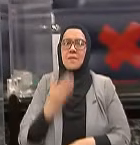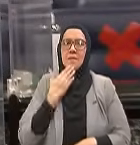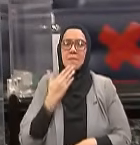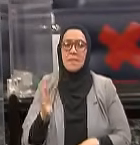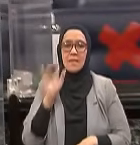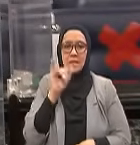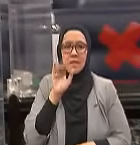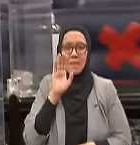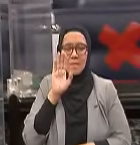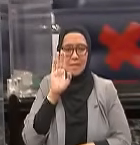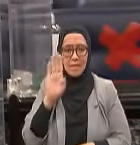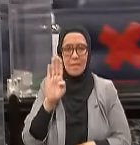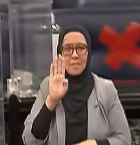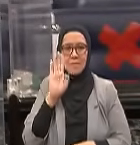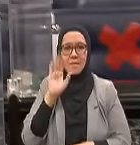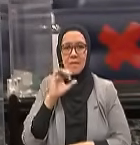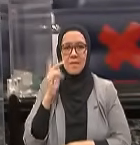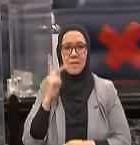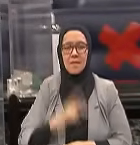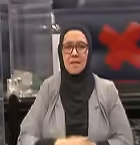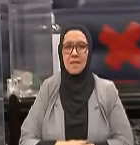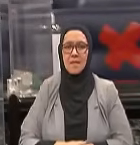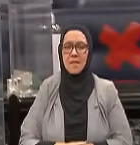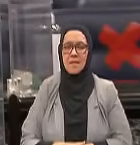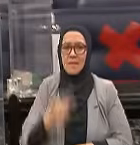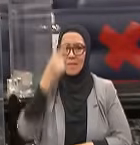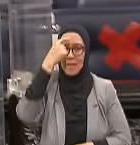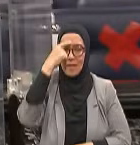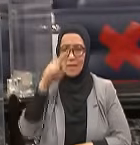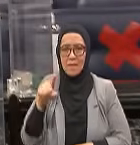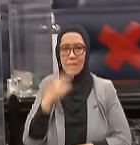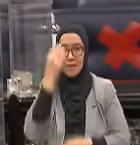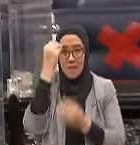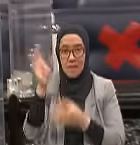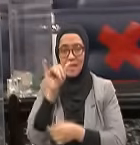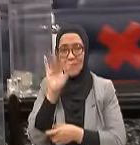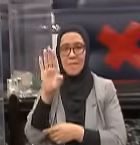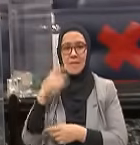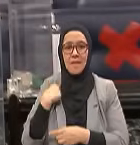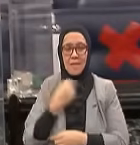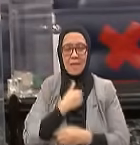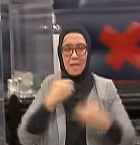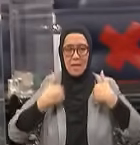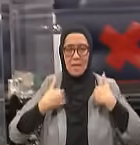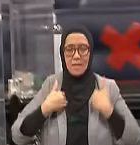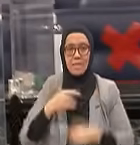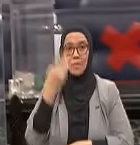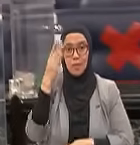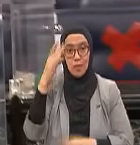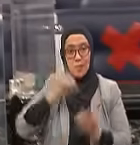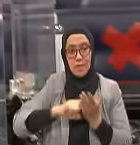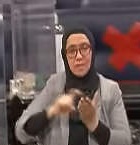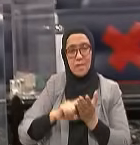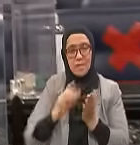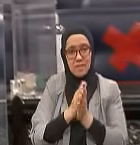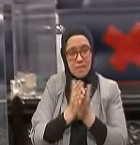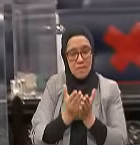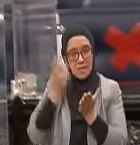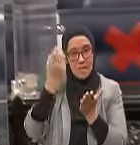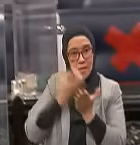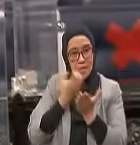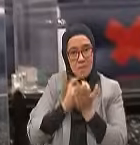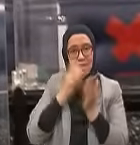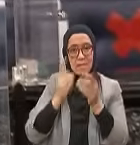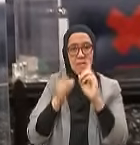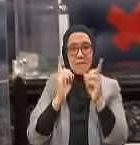berjumlah empat bacul untuk bermacam format itu mempunyai blueprint ekonomi digital untuk hehehe